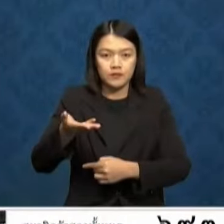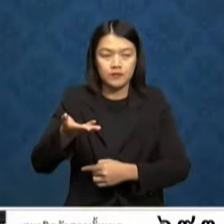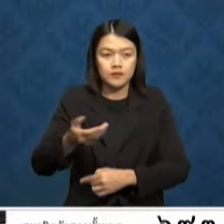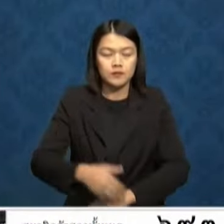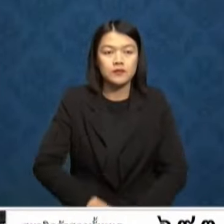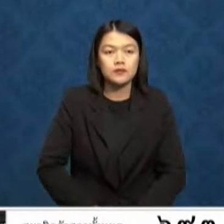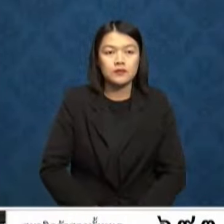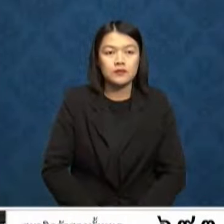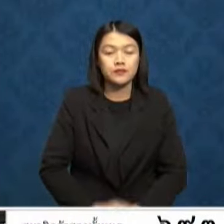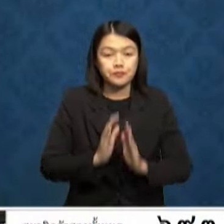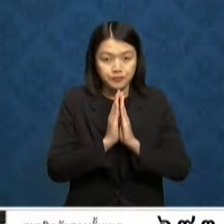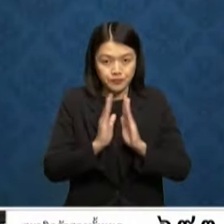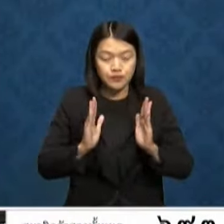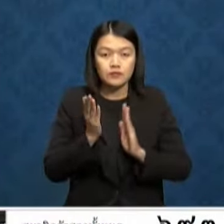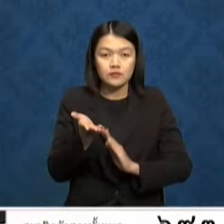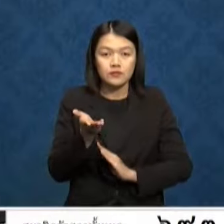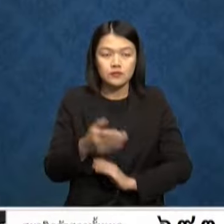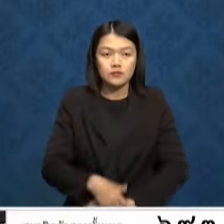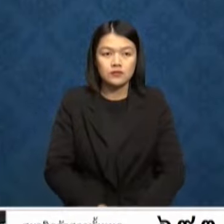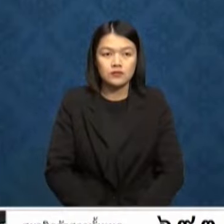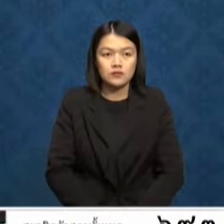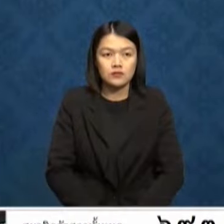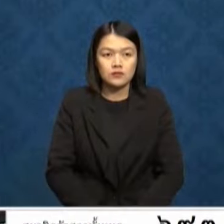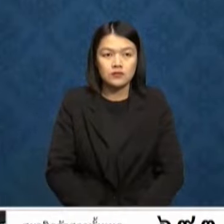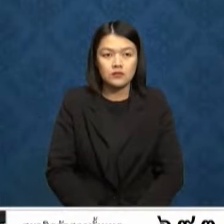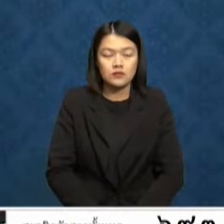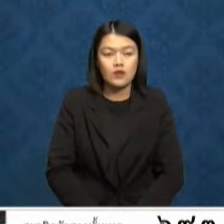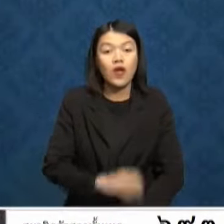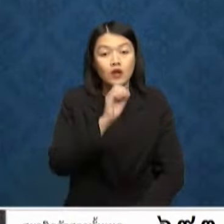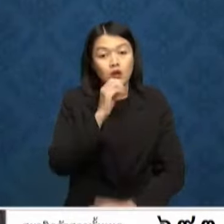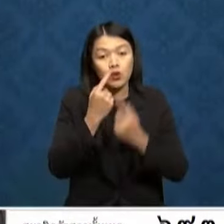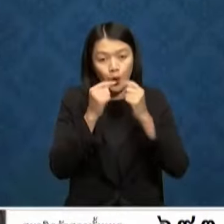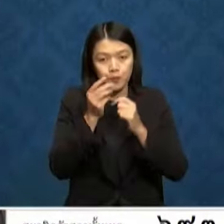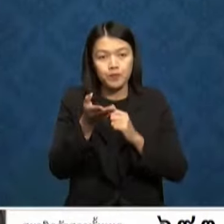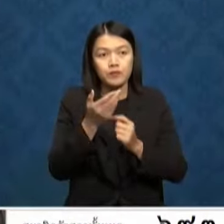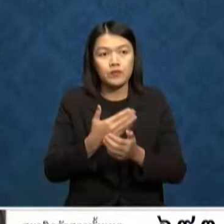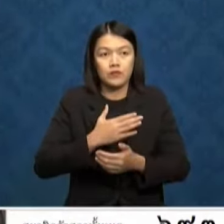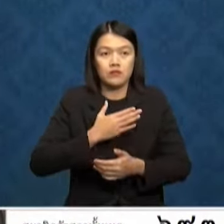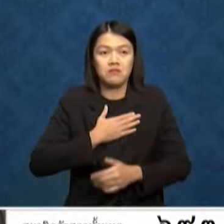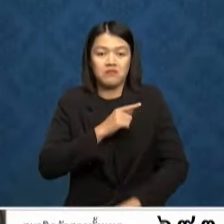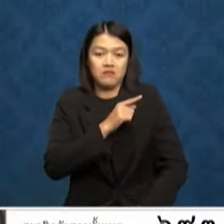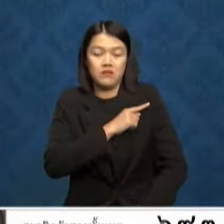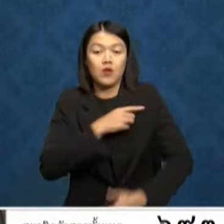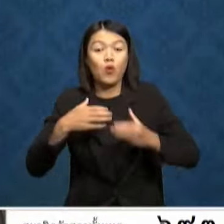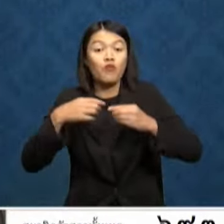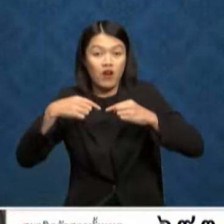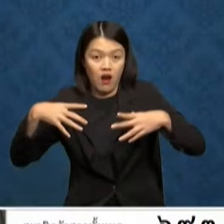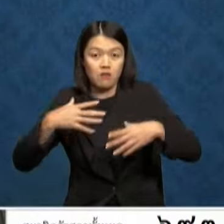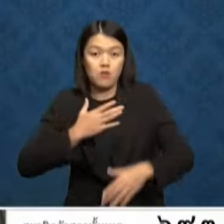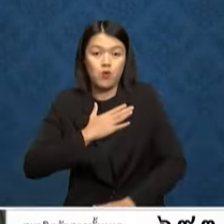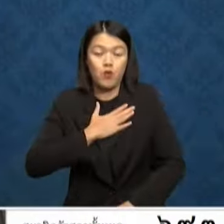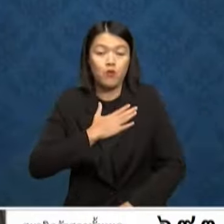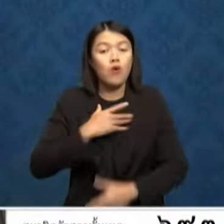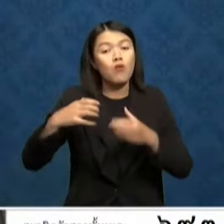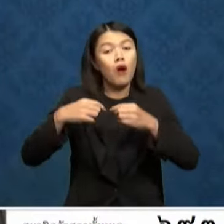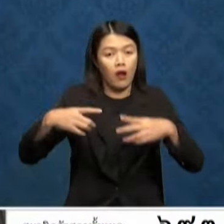ท่านประธานครับกราบขอบพระคุณครับวันนี้ก็ตอบท่านผู้ประท้วงเลยก็ได้ผมทำหน้าที่ในฝ่ายค้านเมื่อ